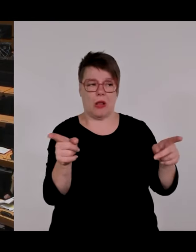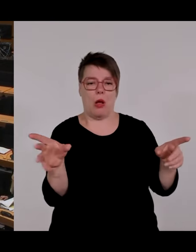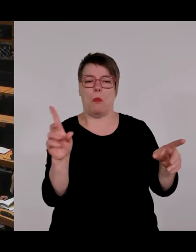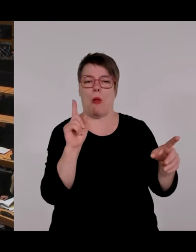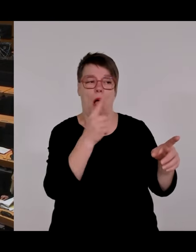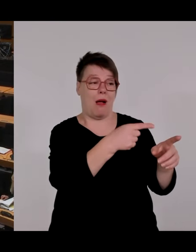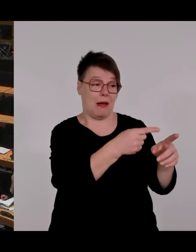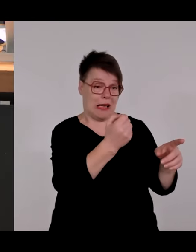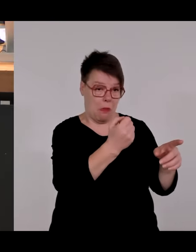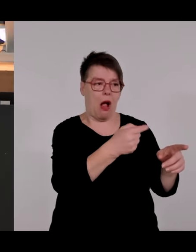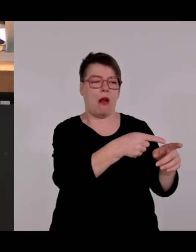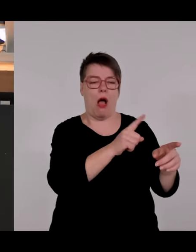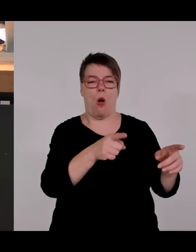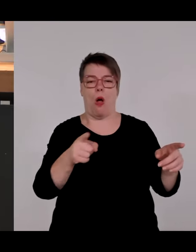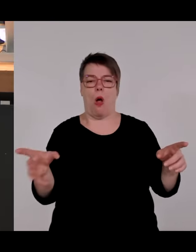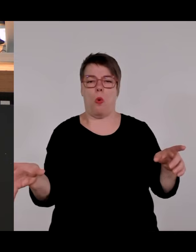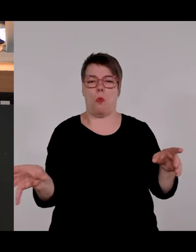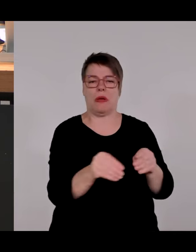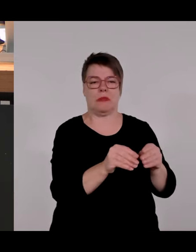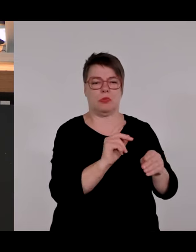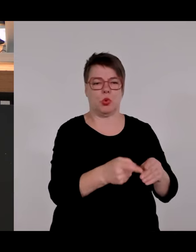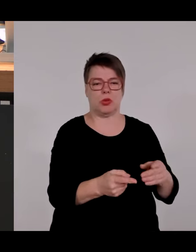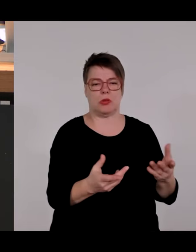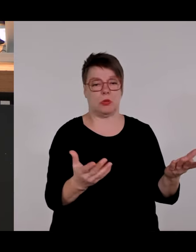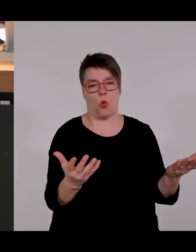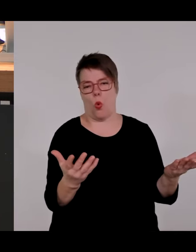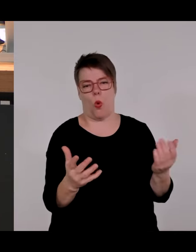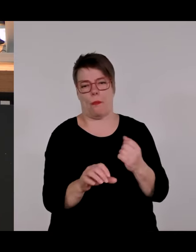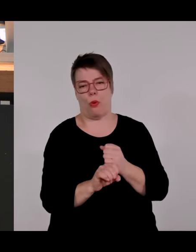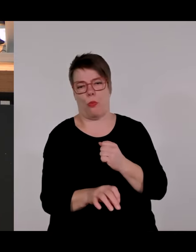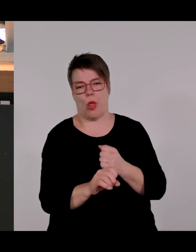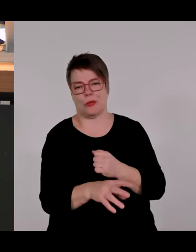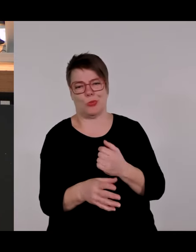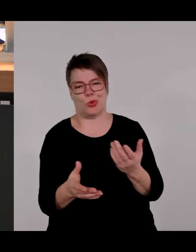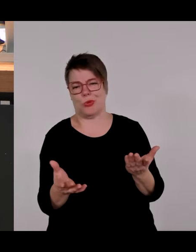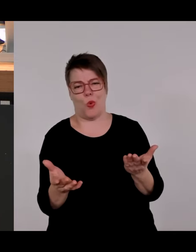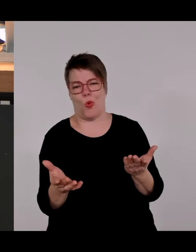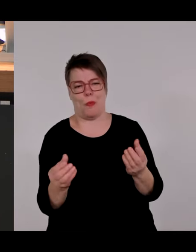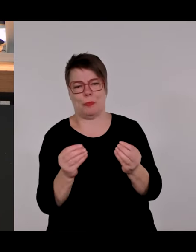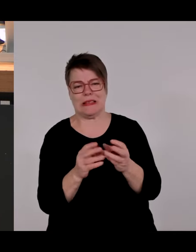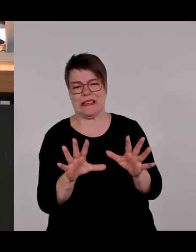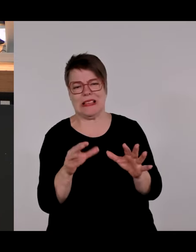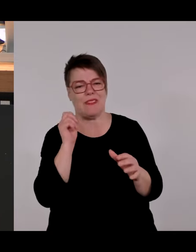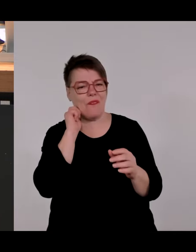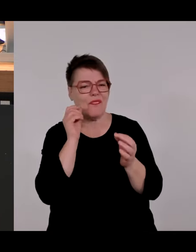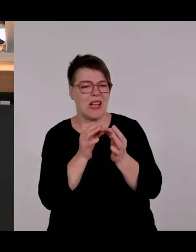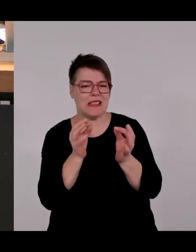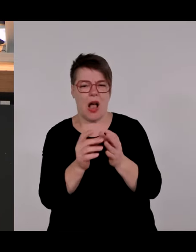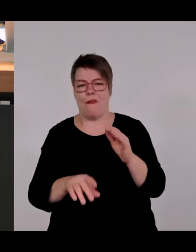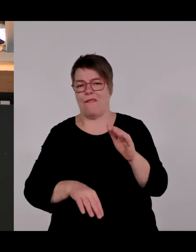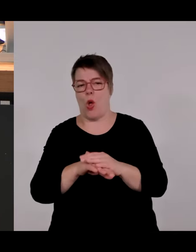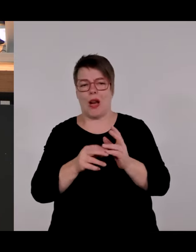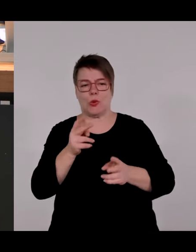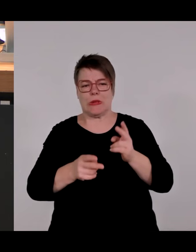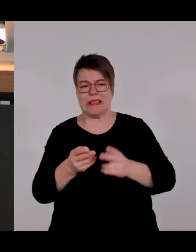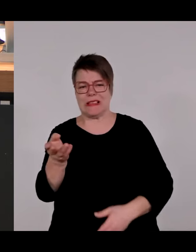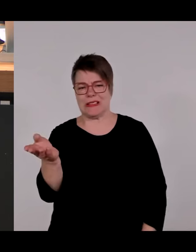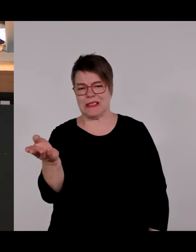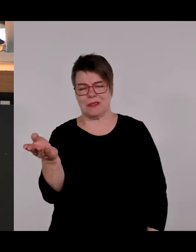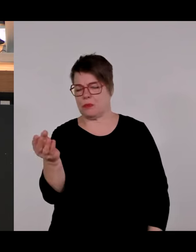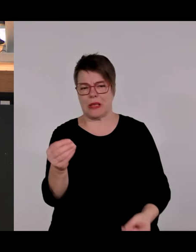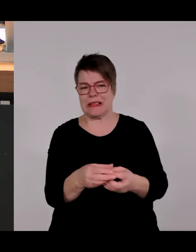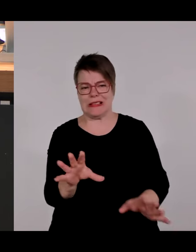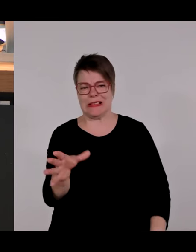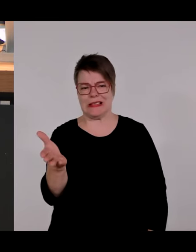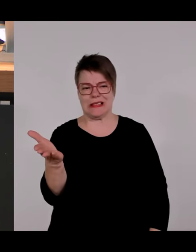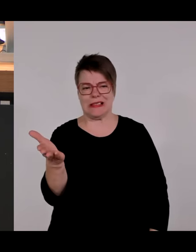Kollege. So, und dann kommen wir auf den CSU-Politiker Herrmann. Was hat er gefordert? Gerade in so einem Zusammenhang. Man müsste